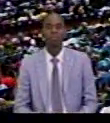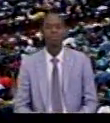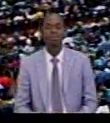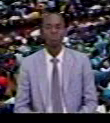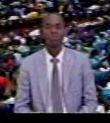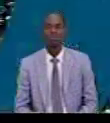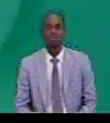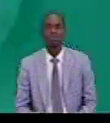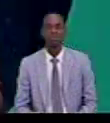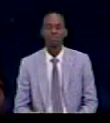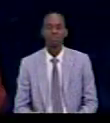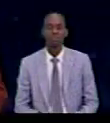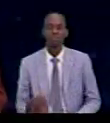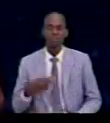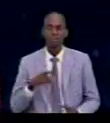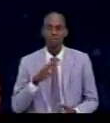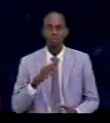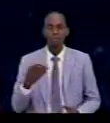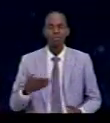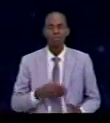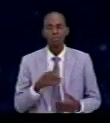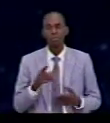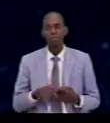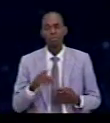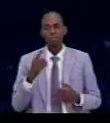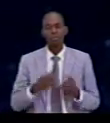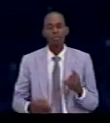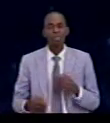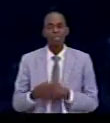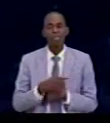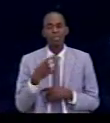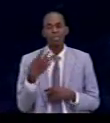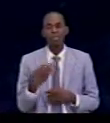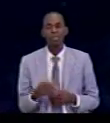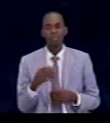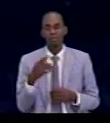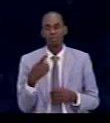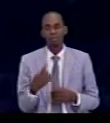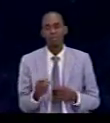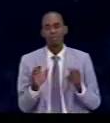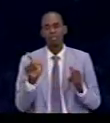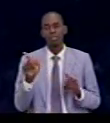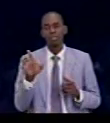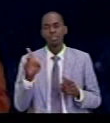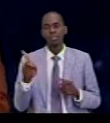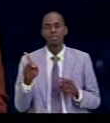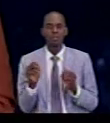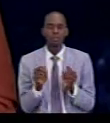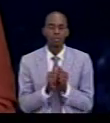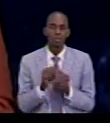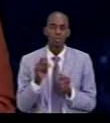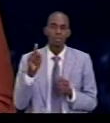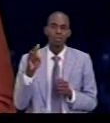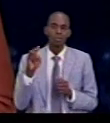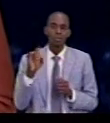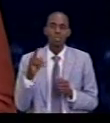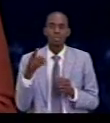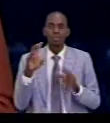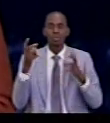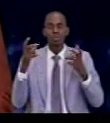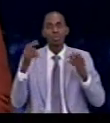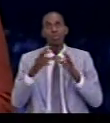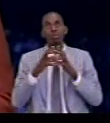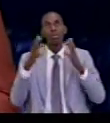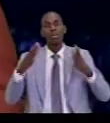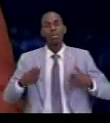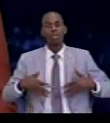Welcome to the final day of the Global Crusade with KUMUYI, the abundant life through Christ. You know,